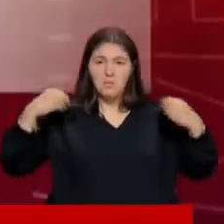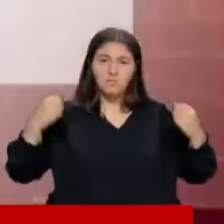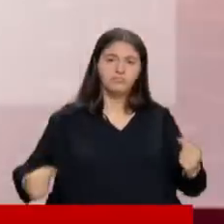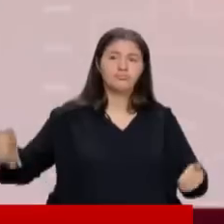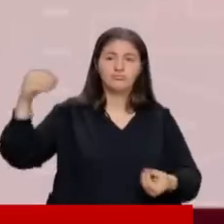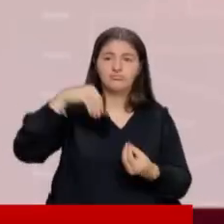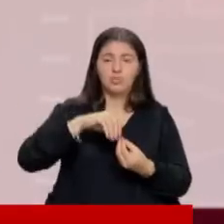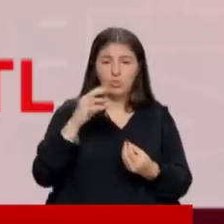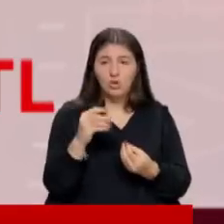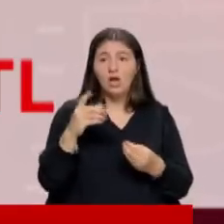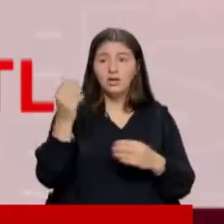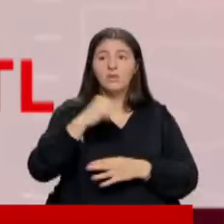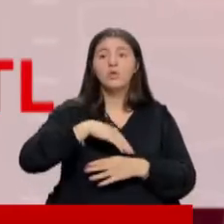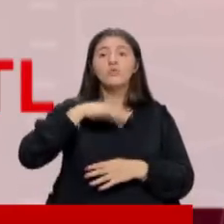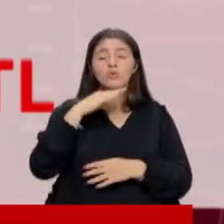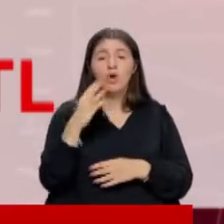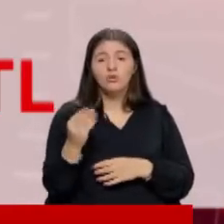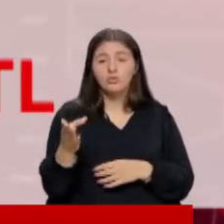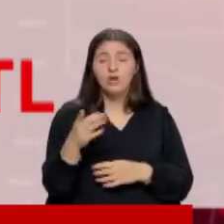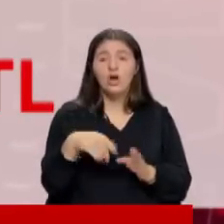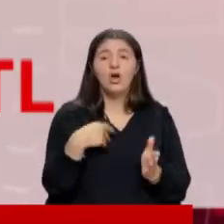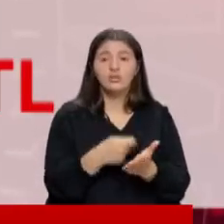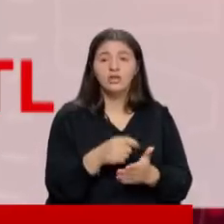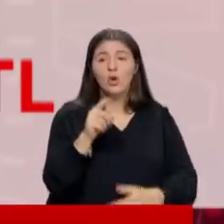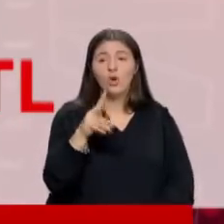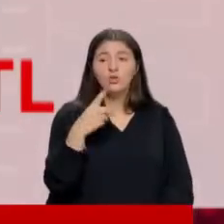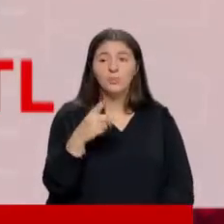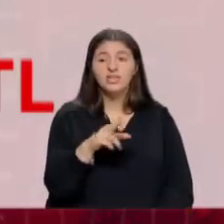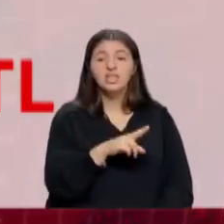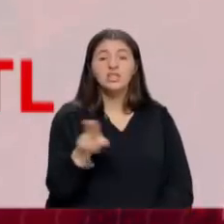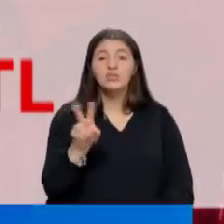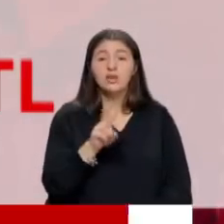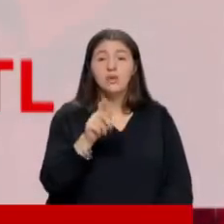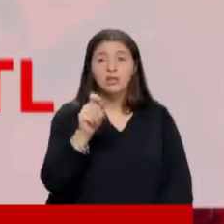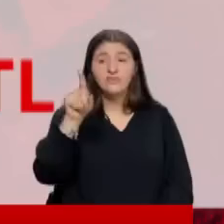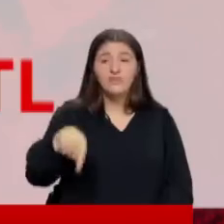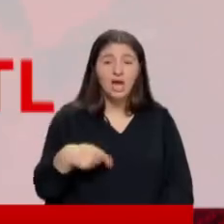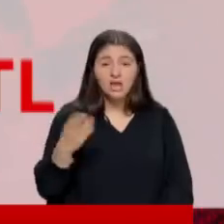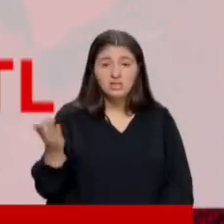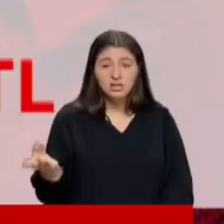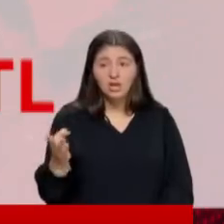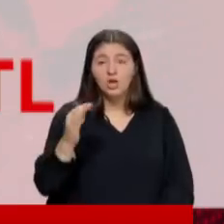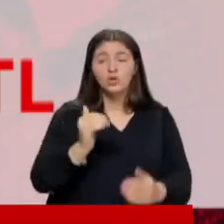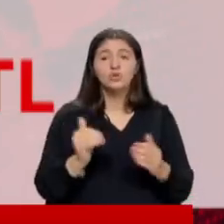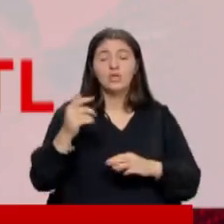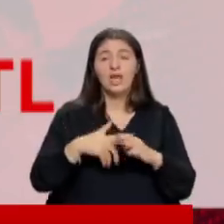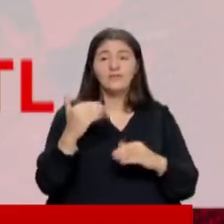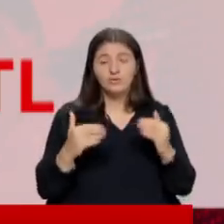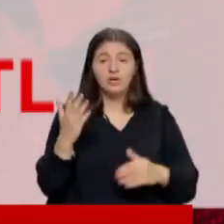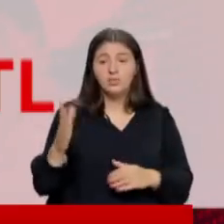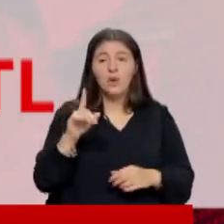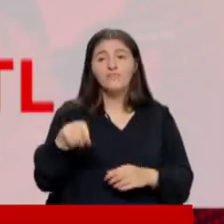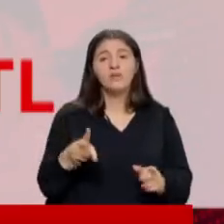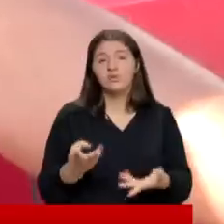Üstelik nakliyeci kamyonun deposunu doldurduğunda ödediğinin 13720 lirası ver gi yüksek enflasyona rağmen o